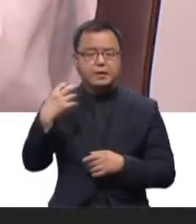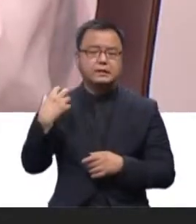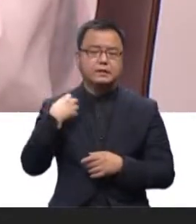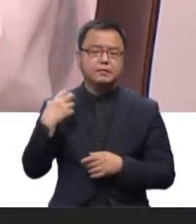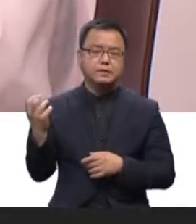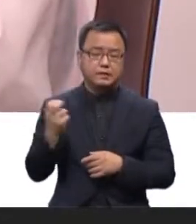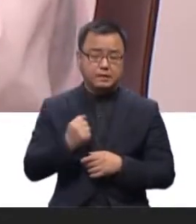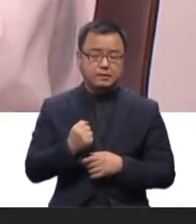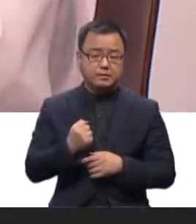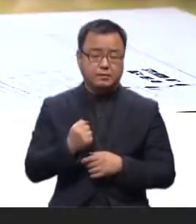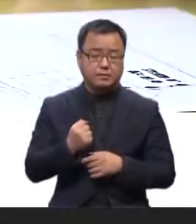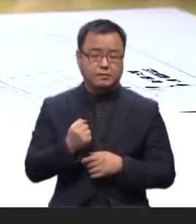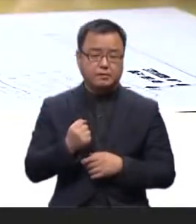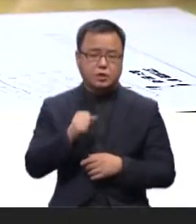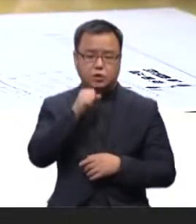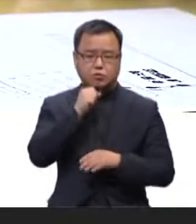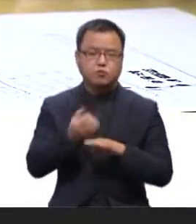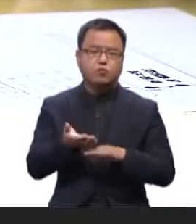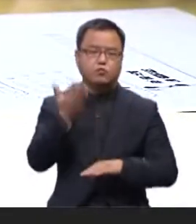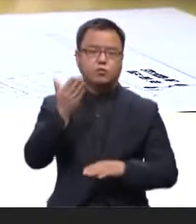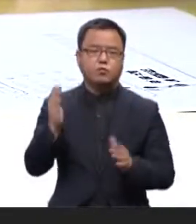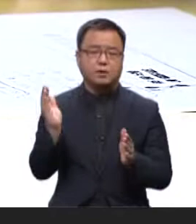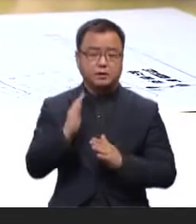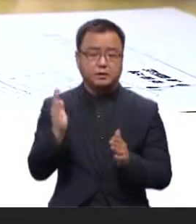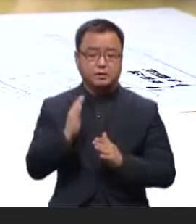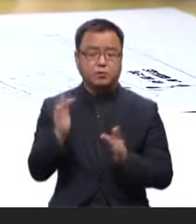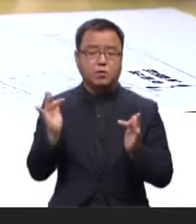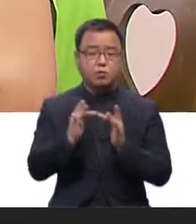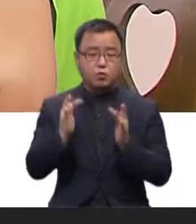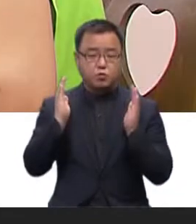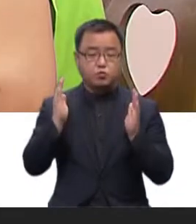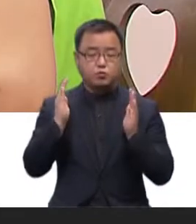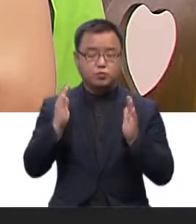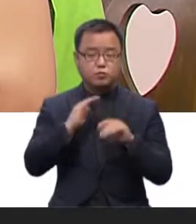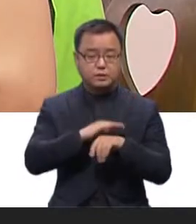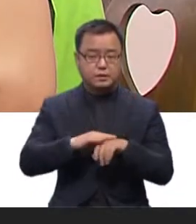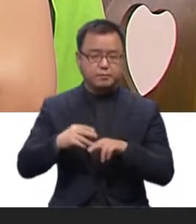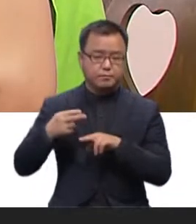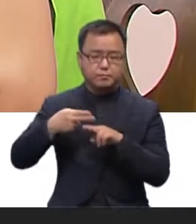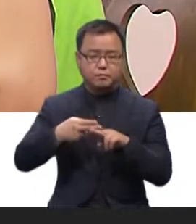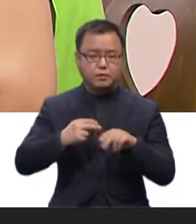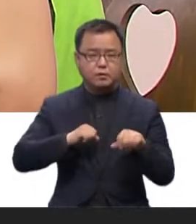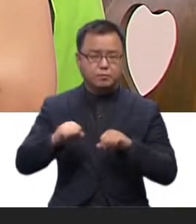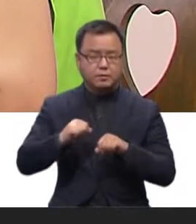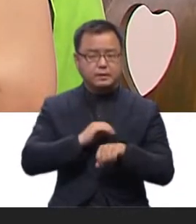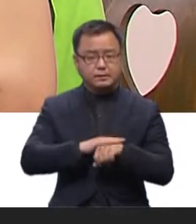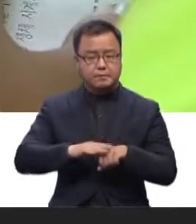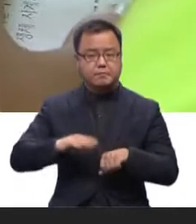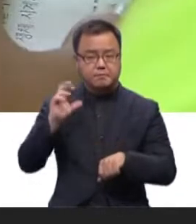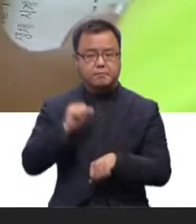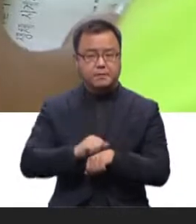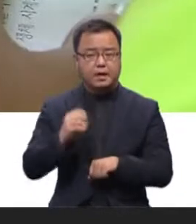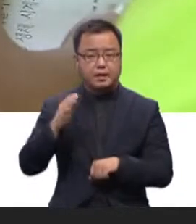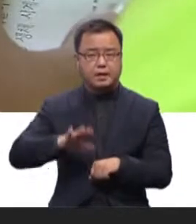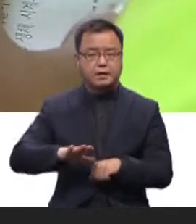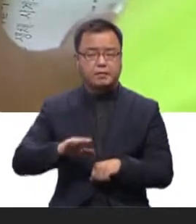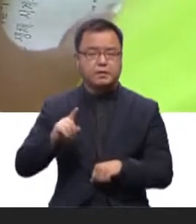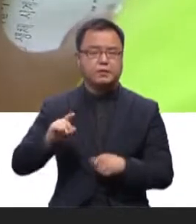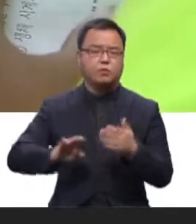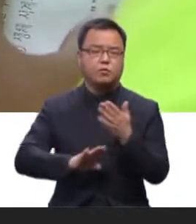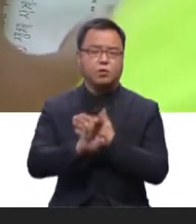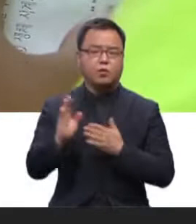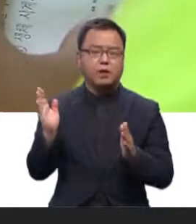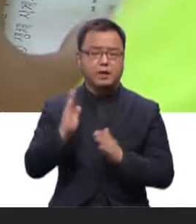가지고 있는 상위권 학생들 같은 경우에는 원격 수업을 좀 주도적으로 하고 있지만 그렇지 않은